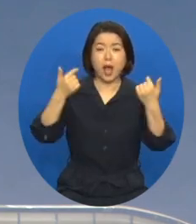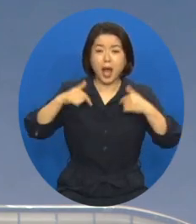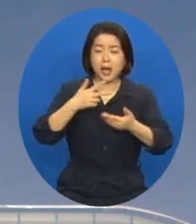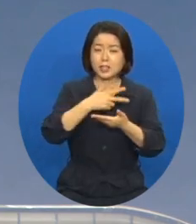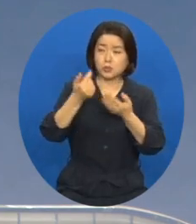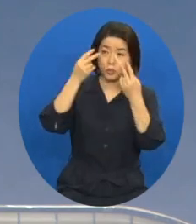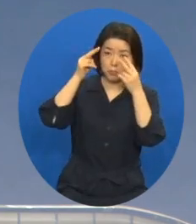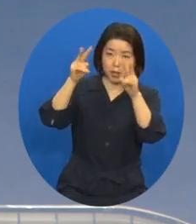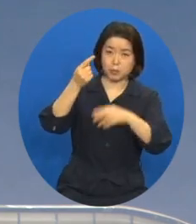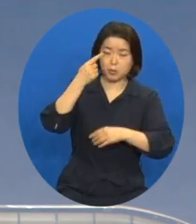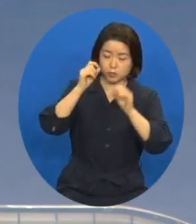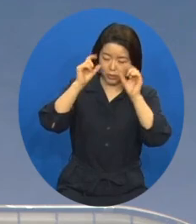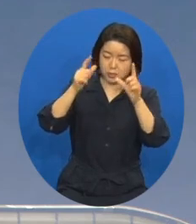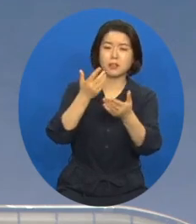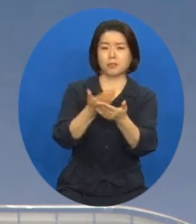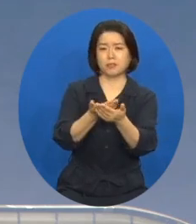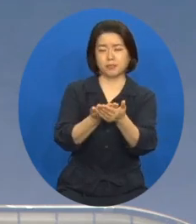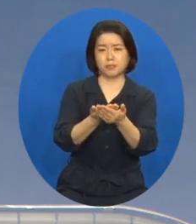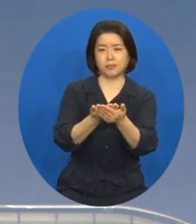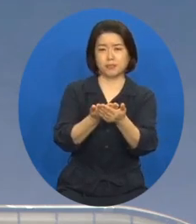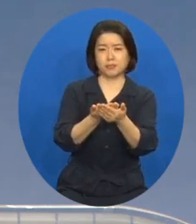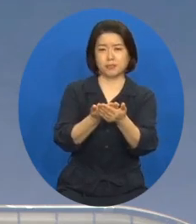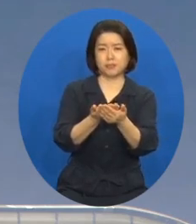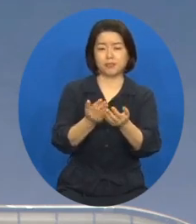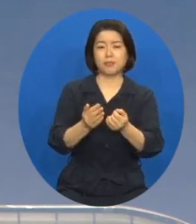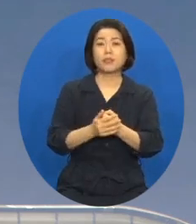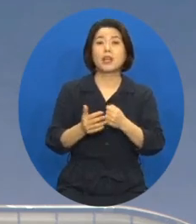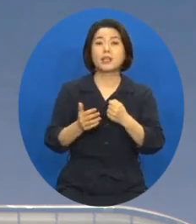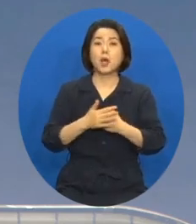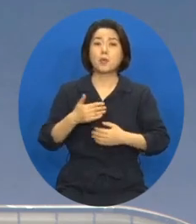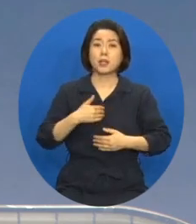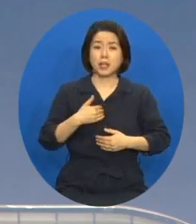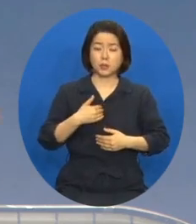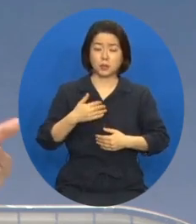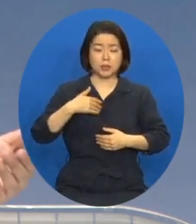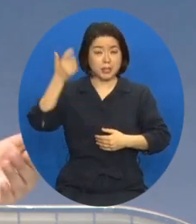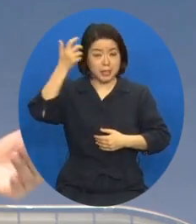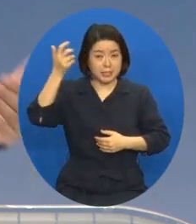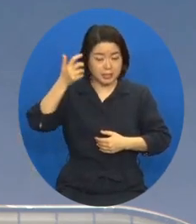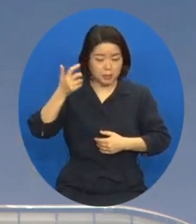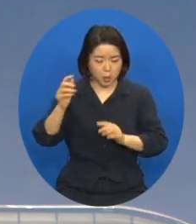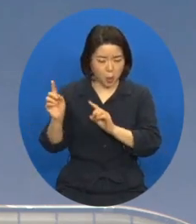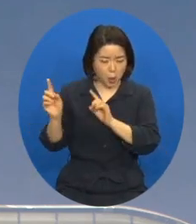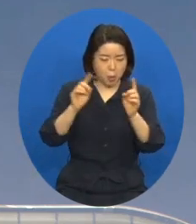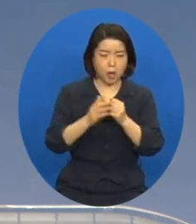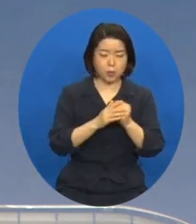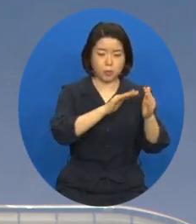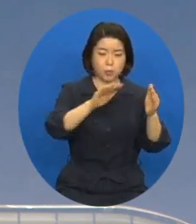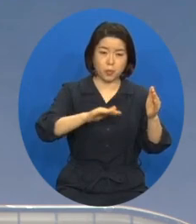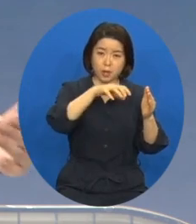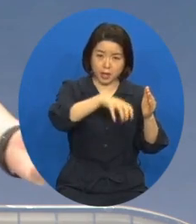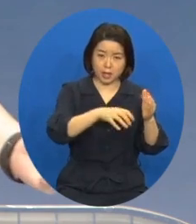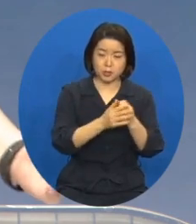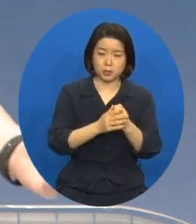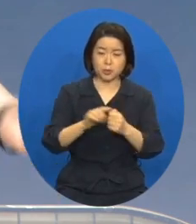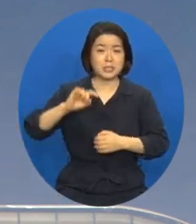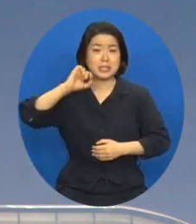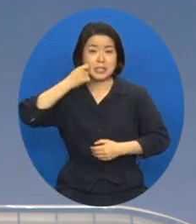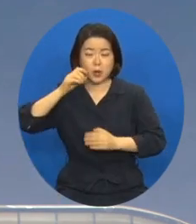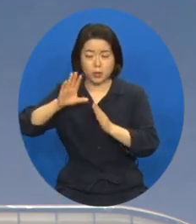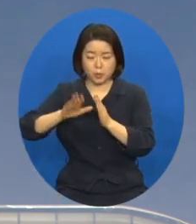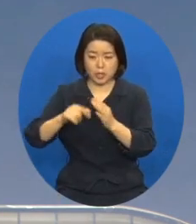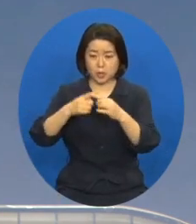주를 바라보는 눈을 뜨게 하소서. 그래서 나도 내 심령도 살고 가정도 이 어려운